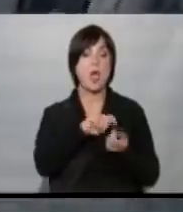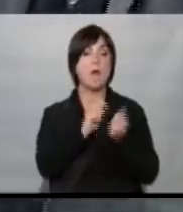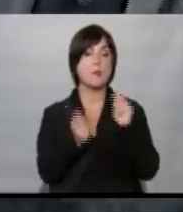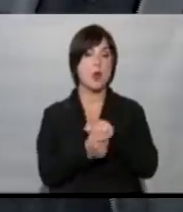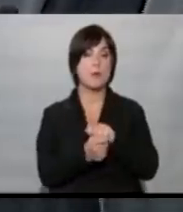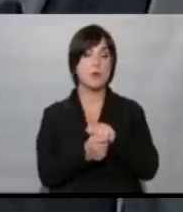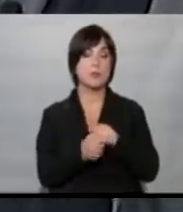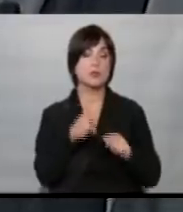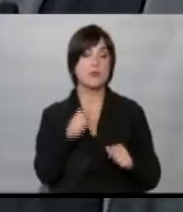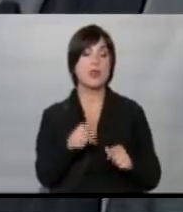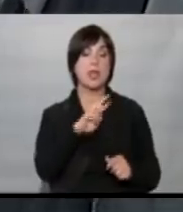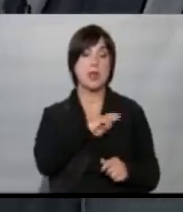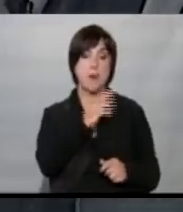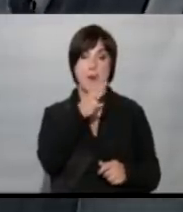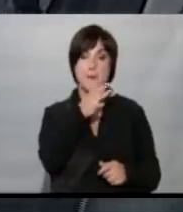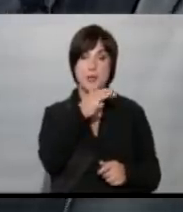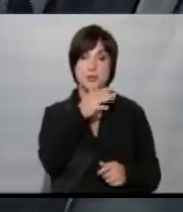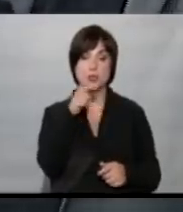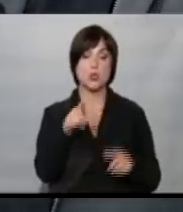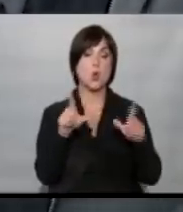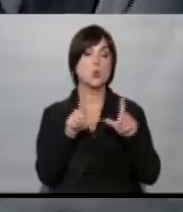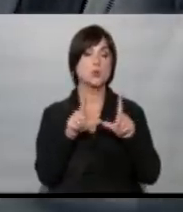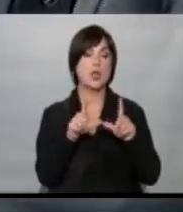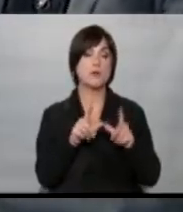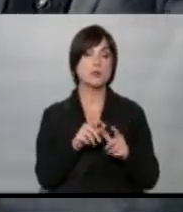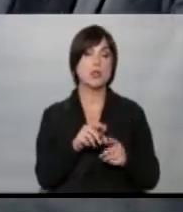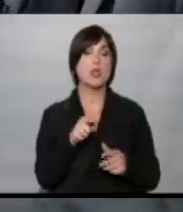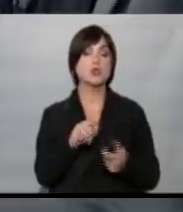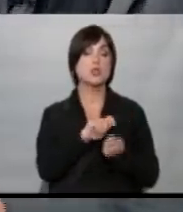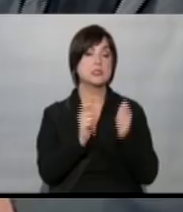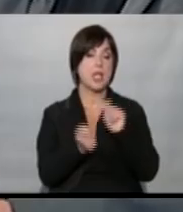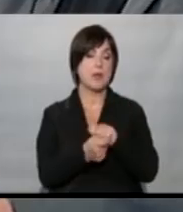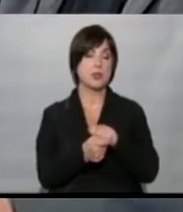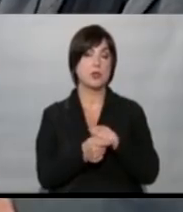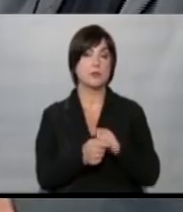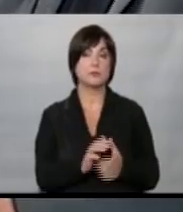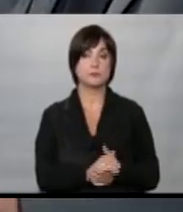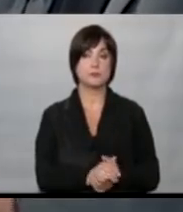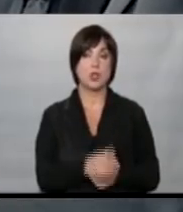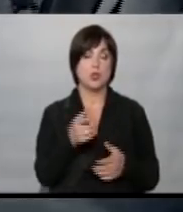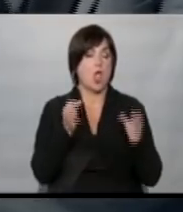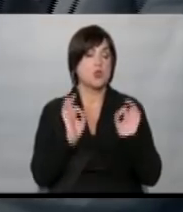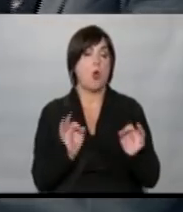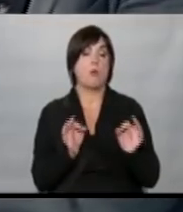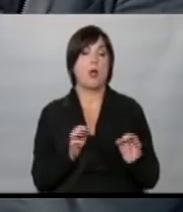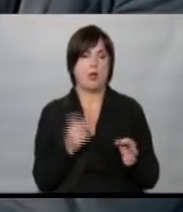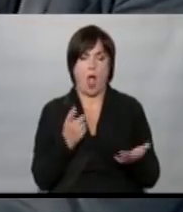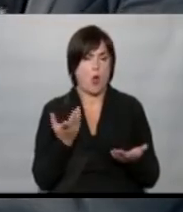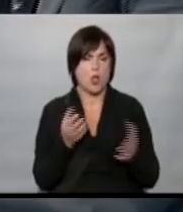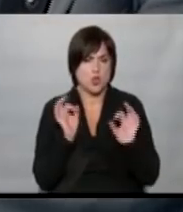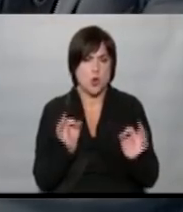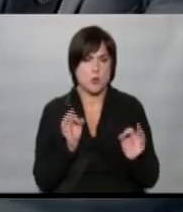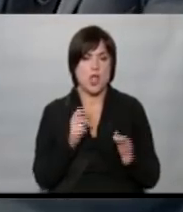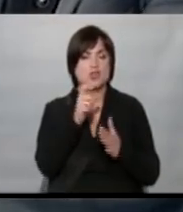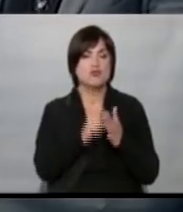на преамбулата на Република Македонија од уставот, што ќе се менува, како е нормално. Тоа е ненормално. Член 3